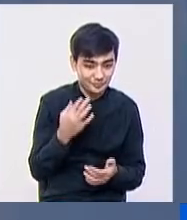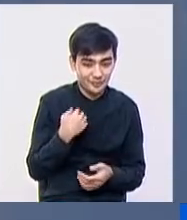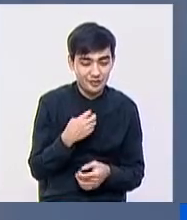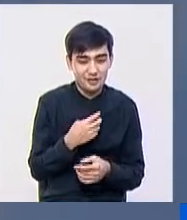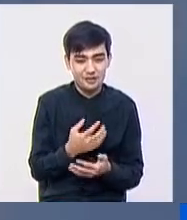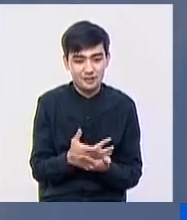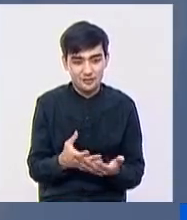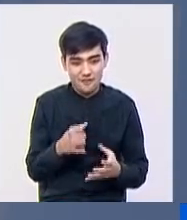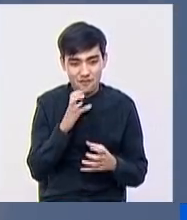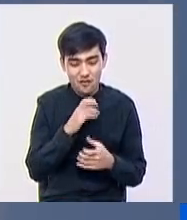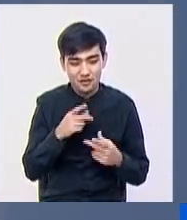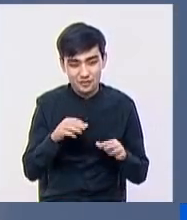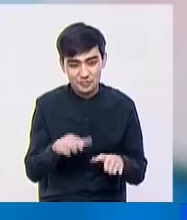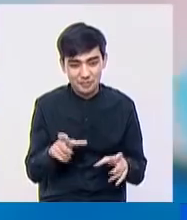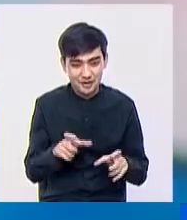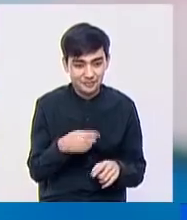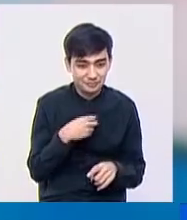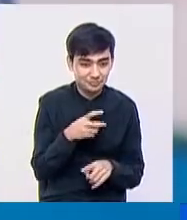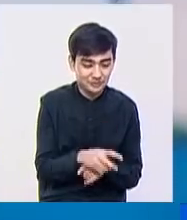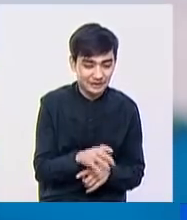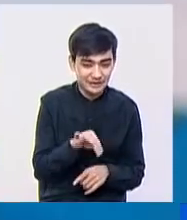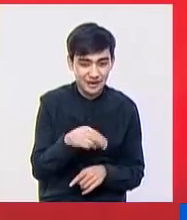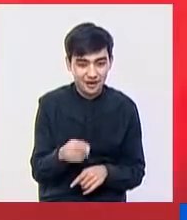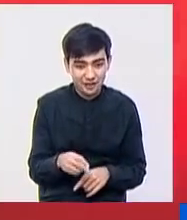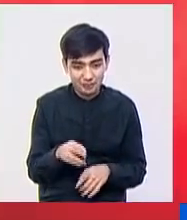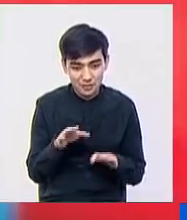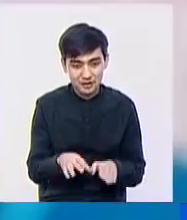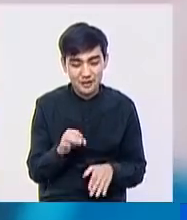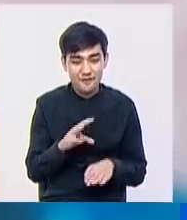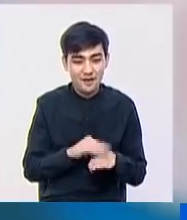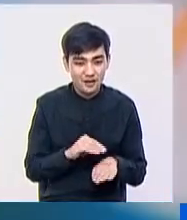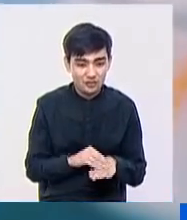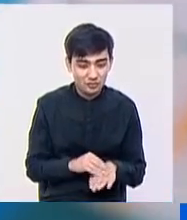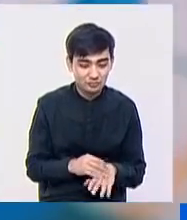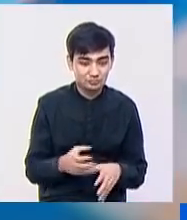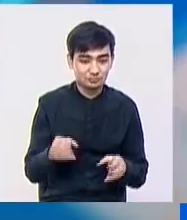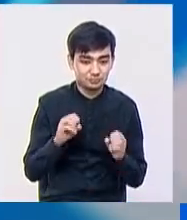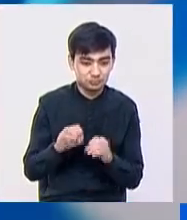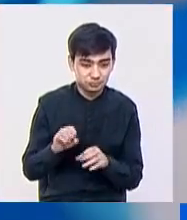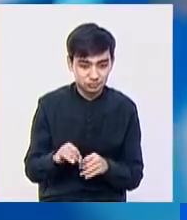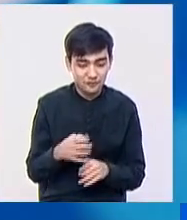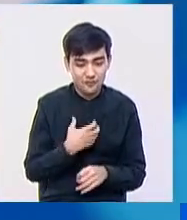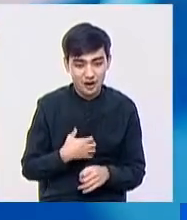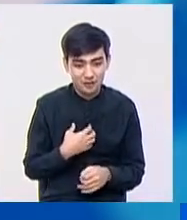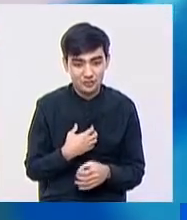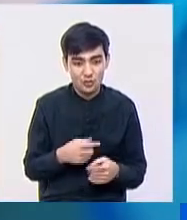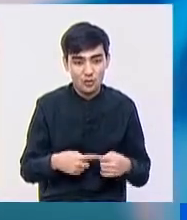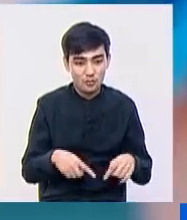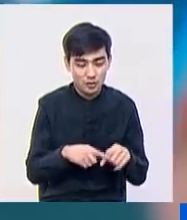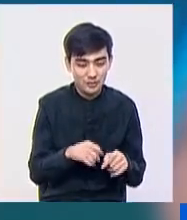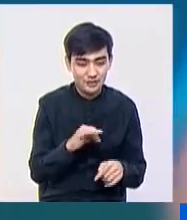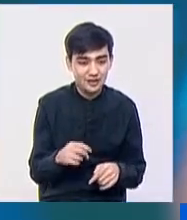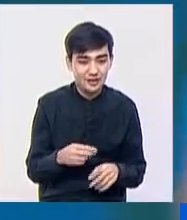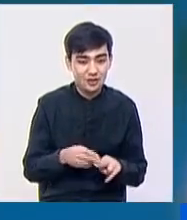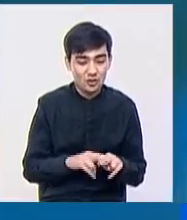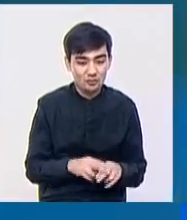выезжать в разграбленные где-то магазины и со складов вечером выгружать необходимый объем продуктов, из которых